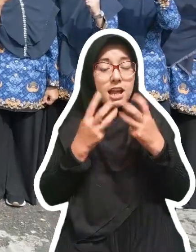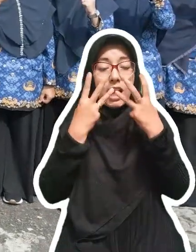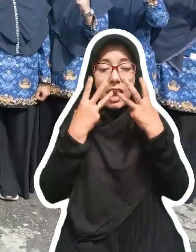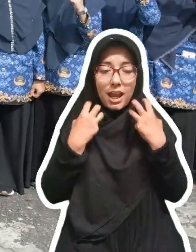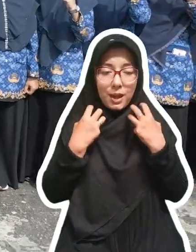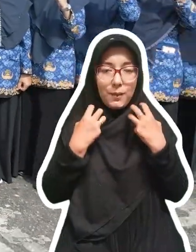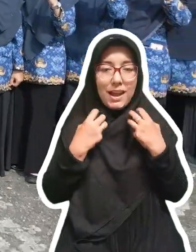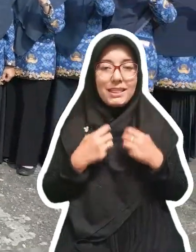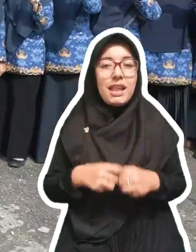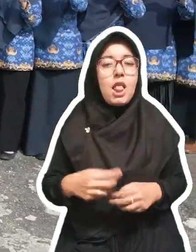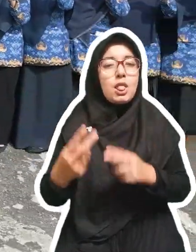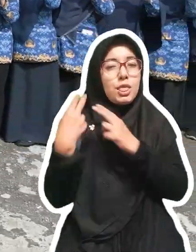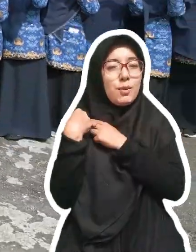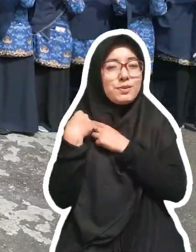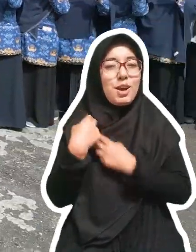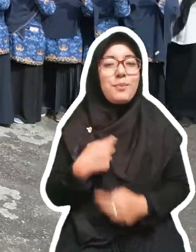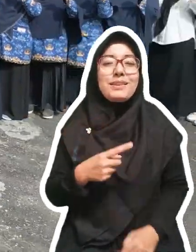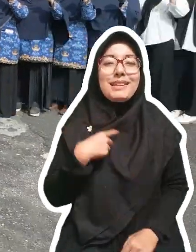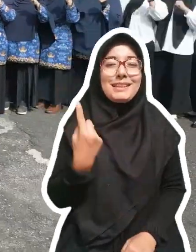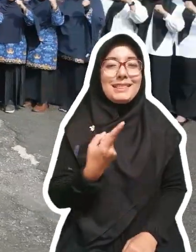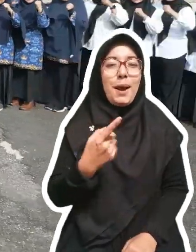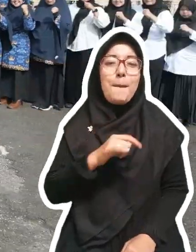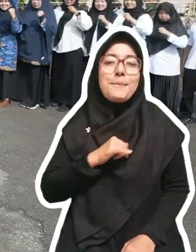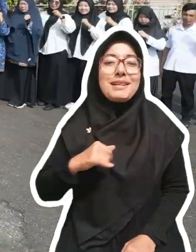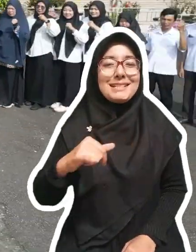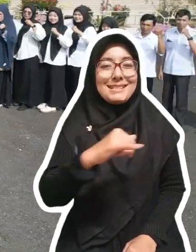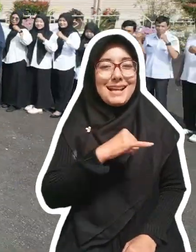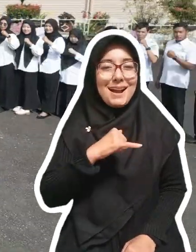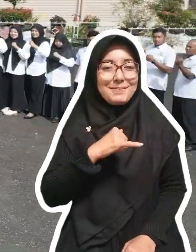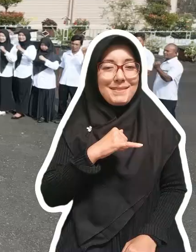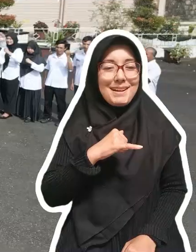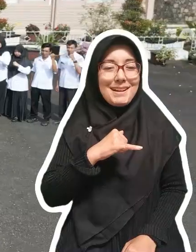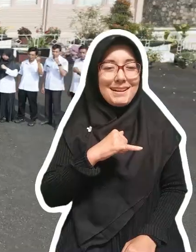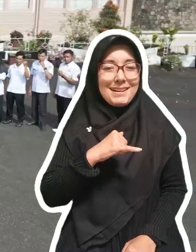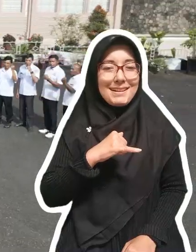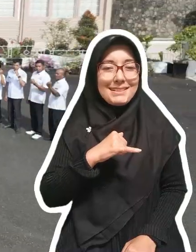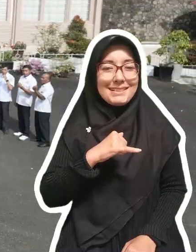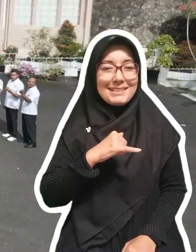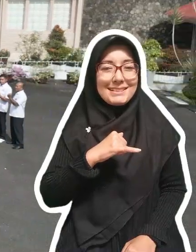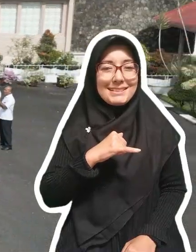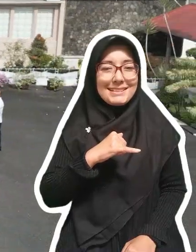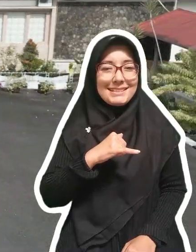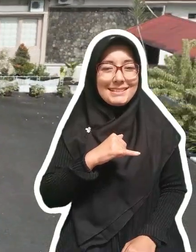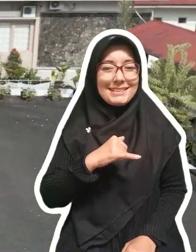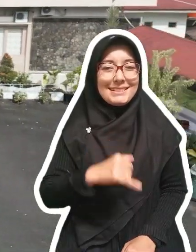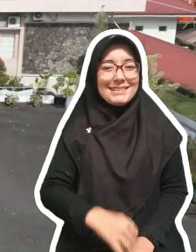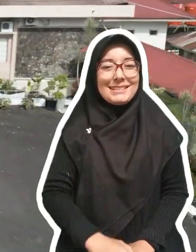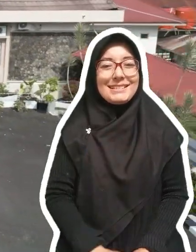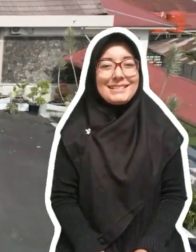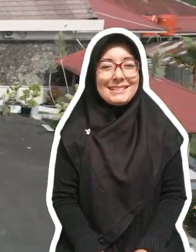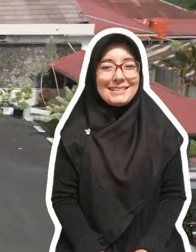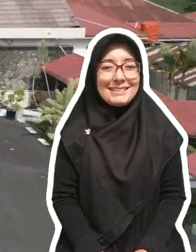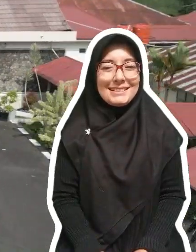Kesehatan hewan, tanggung jawab kita bersama. Manusia Meriga, Satwa Suwake.